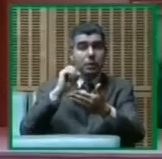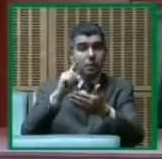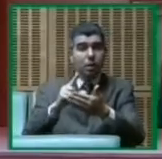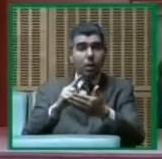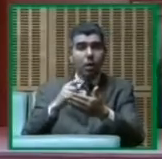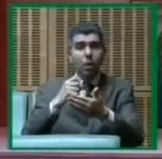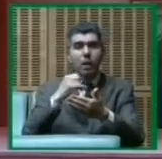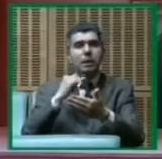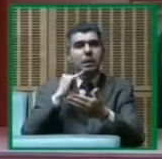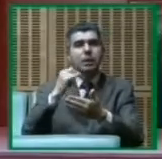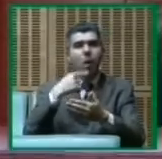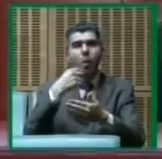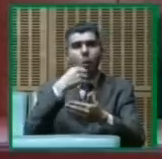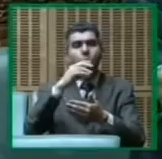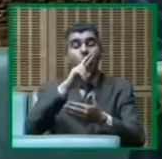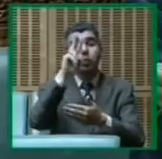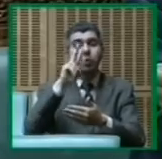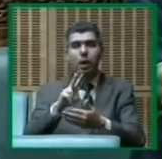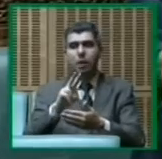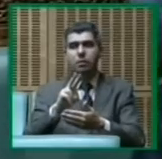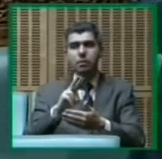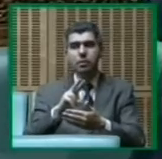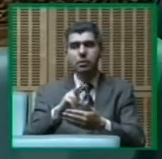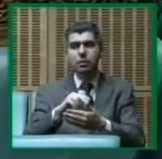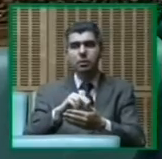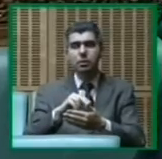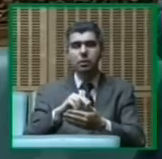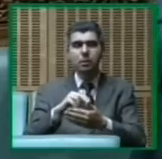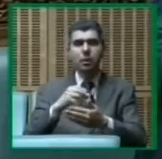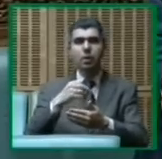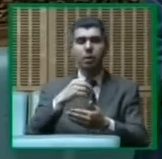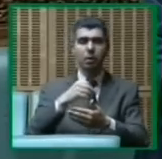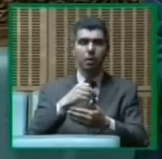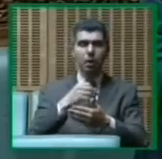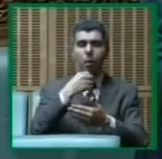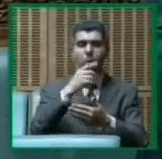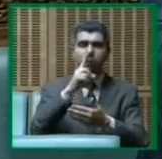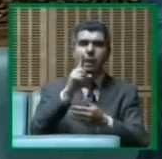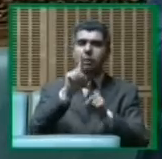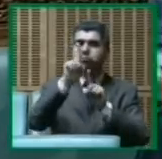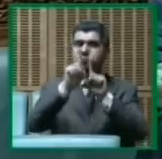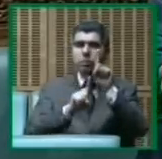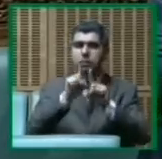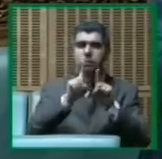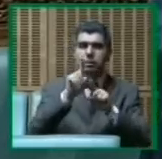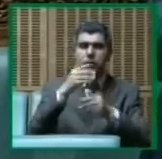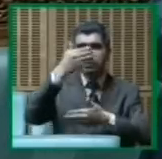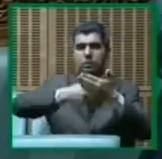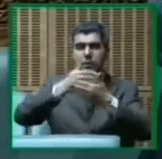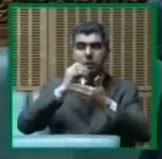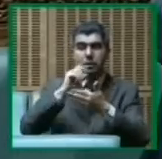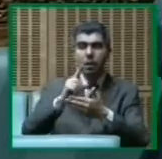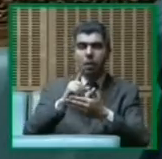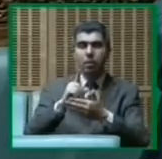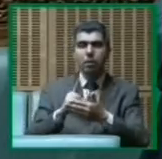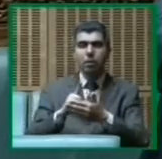على سبيل الحصر غادي نعطيكم مثلا في المقاييس اللي تكلمتوا عليها واللي هي كتوفر. مثلا